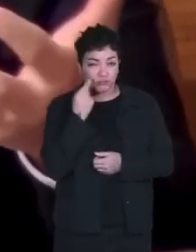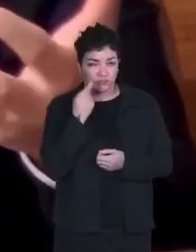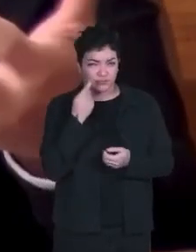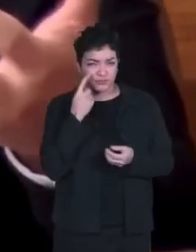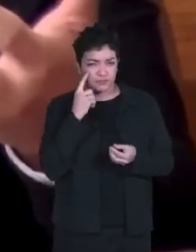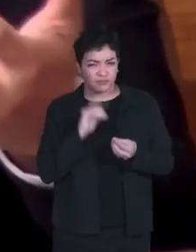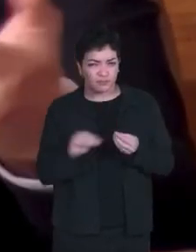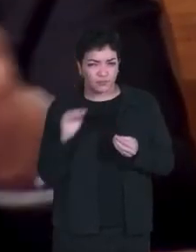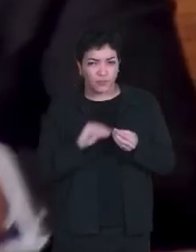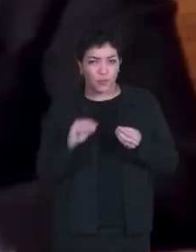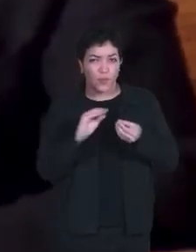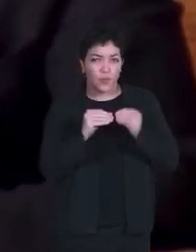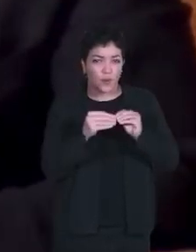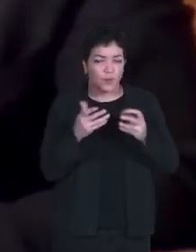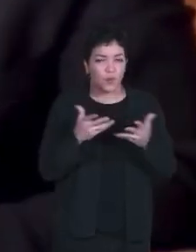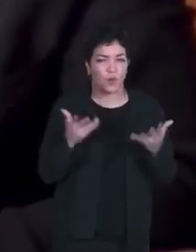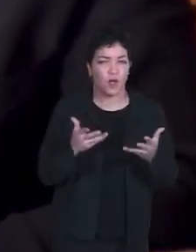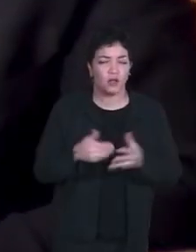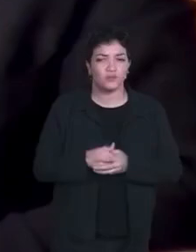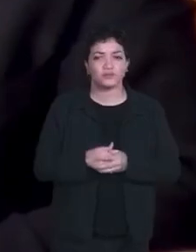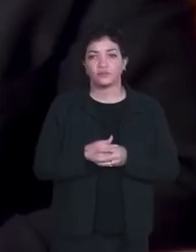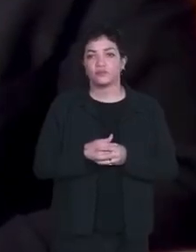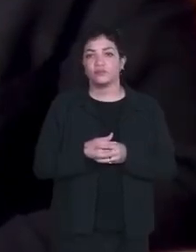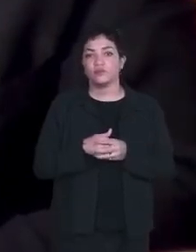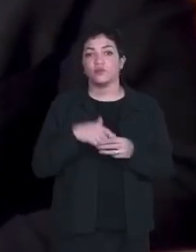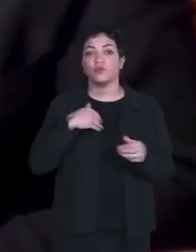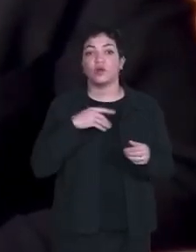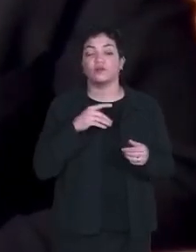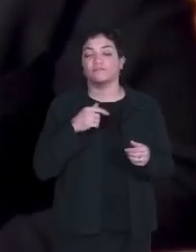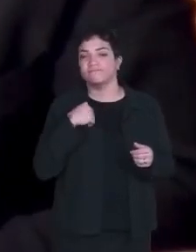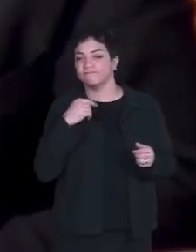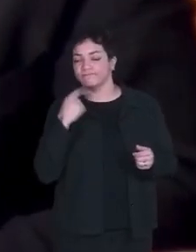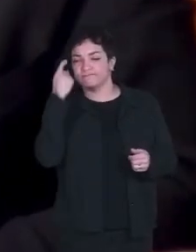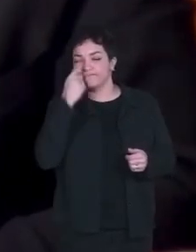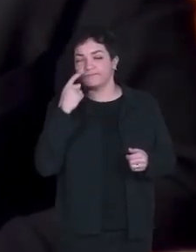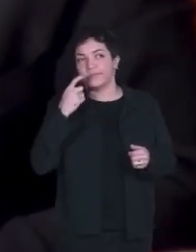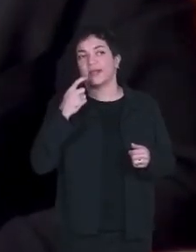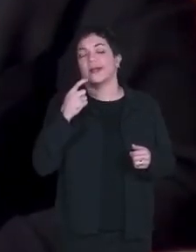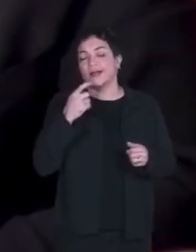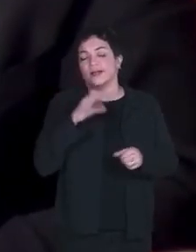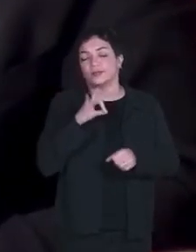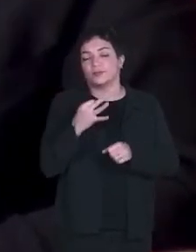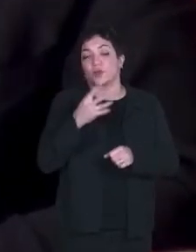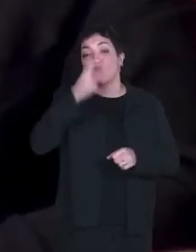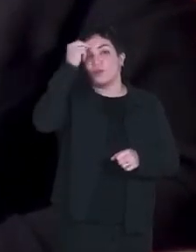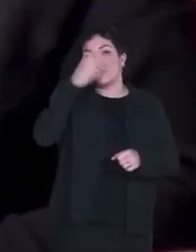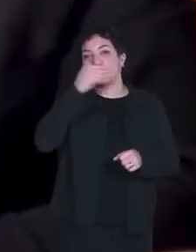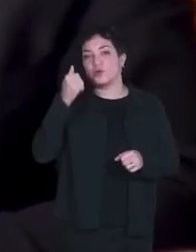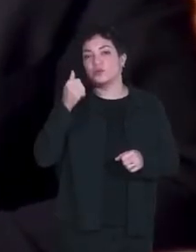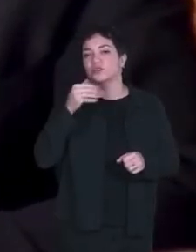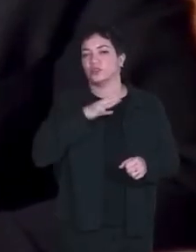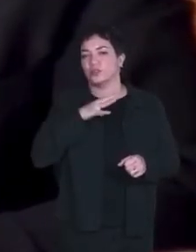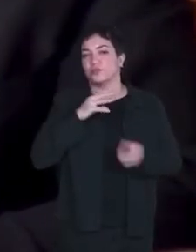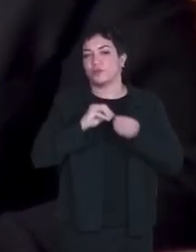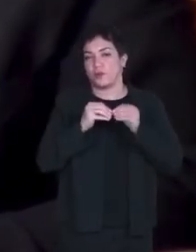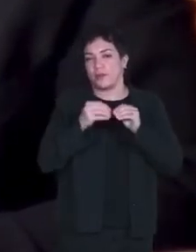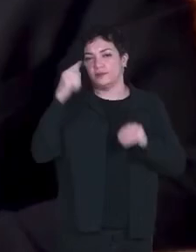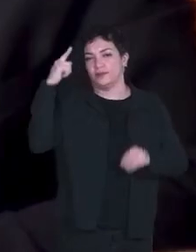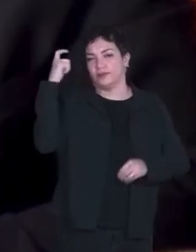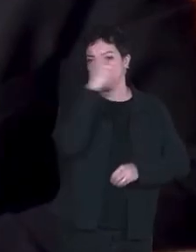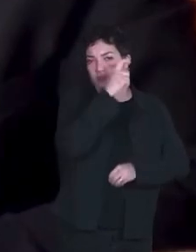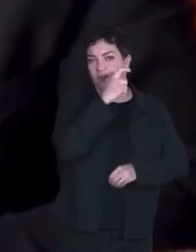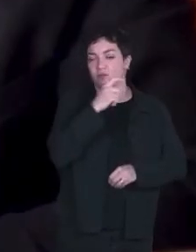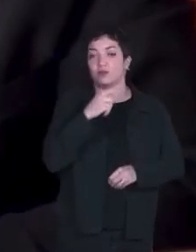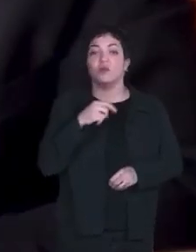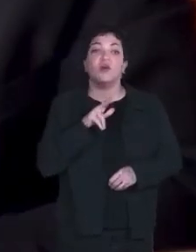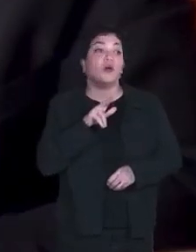perçois certaines difficultés, et j'en profite avec cette délibération qui nous dit bien qu'on va pouvoir faire des simulations fiscales.